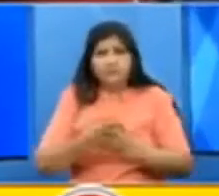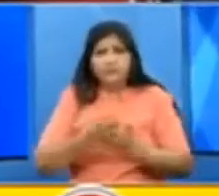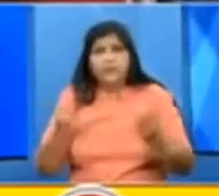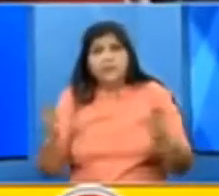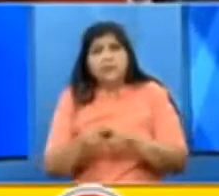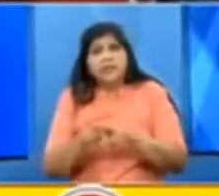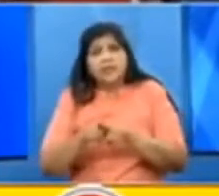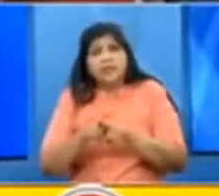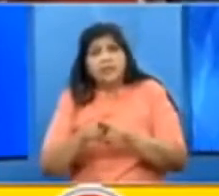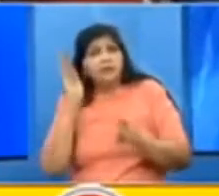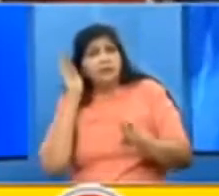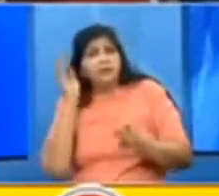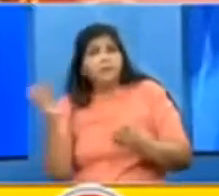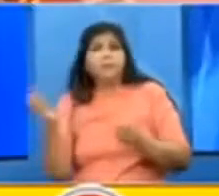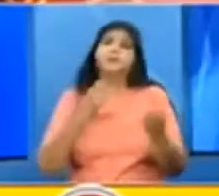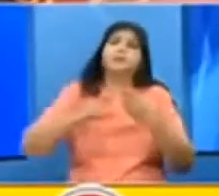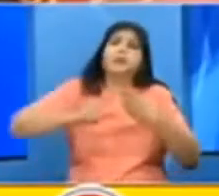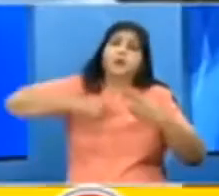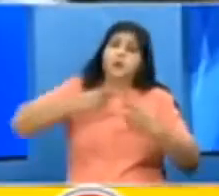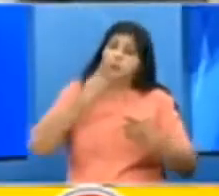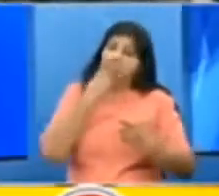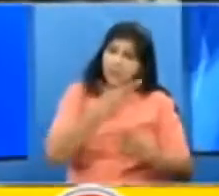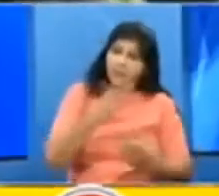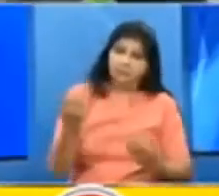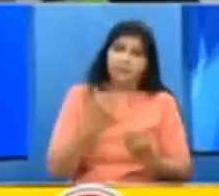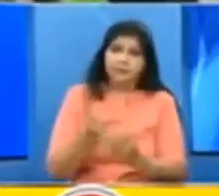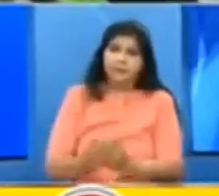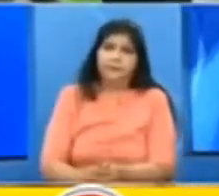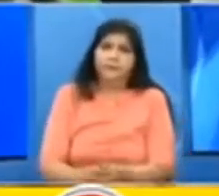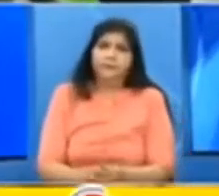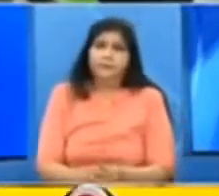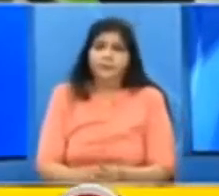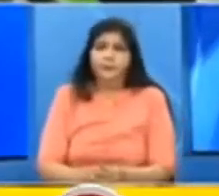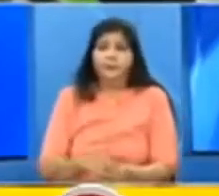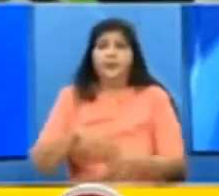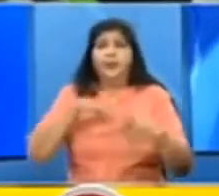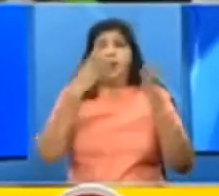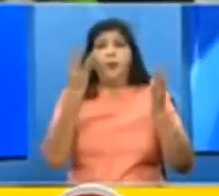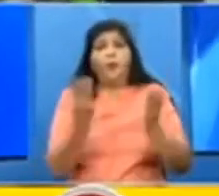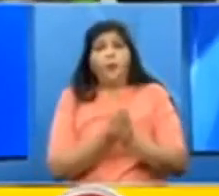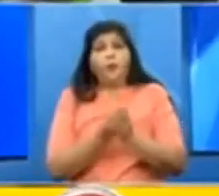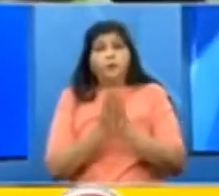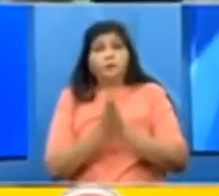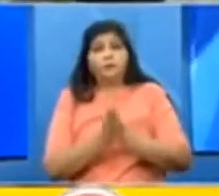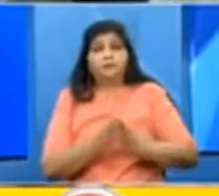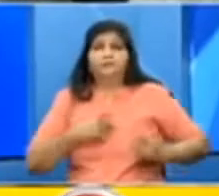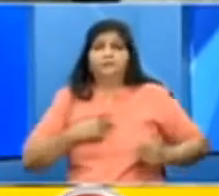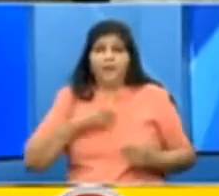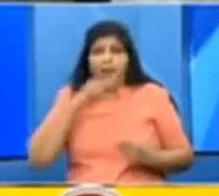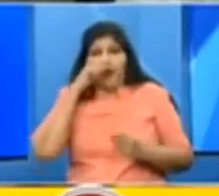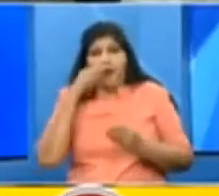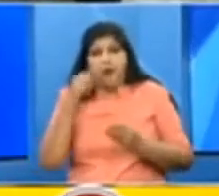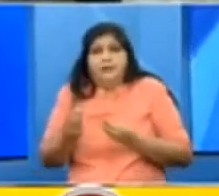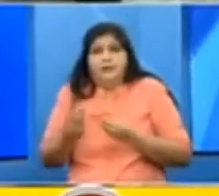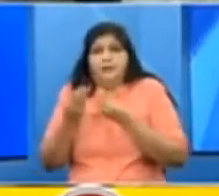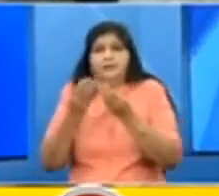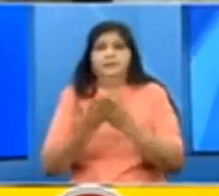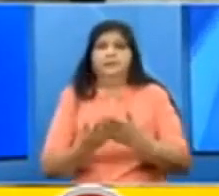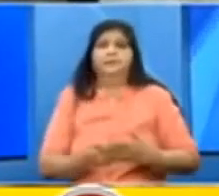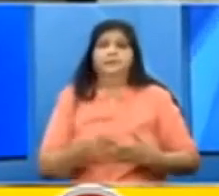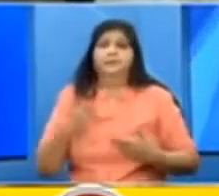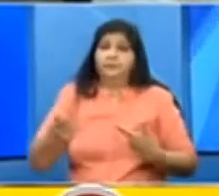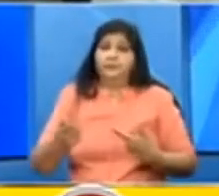प्रेरक घटनाएं रोज सामने आती हैं। ये सभी अभिनंदन के अधिकारी हैं।